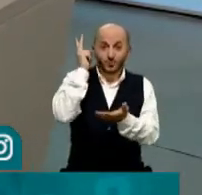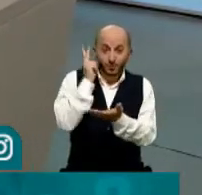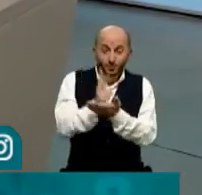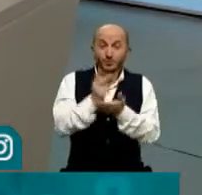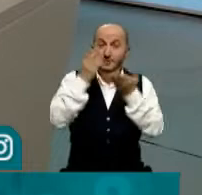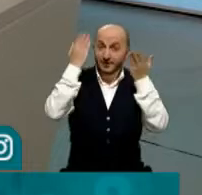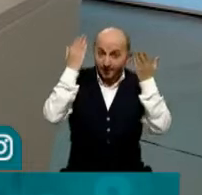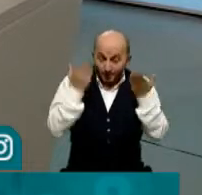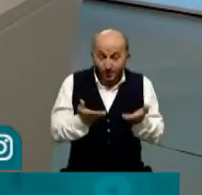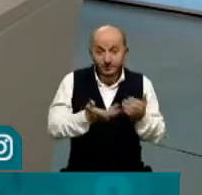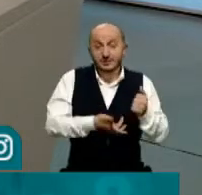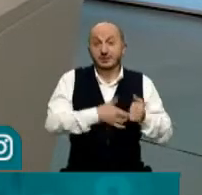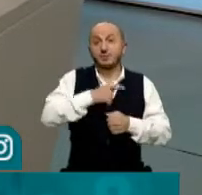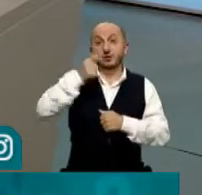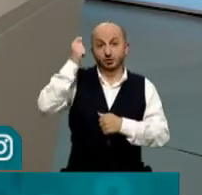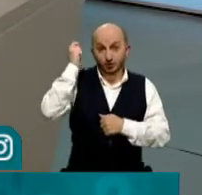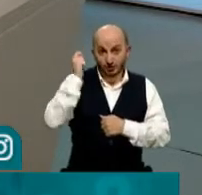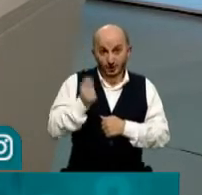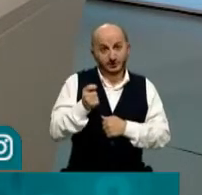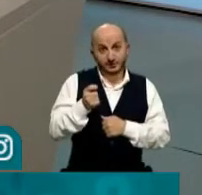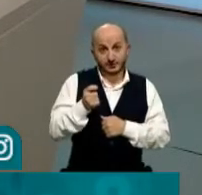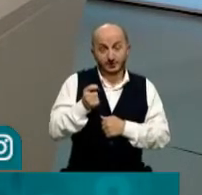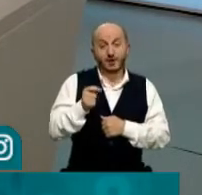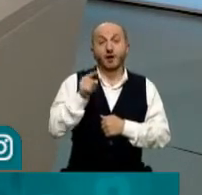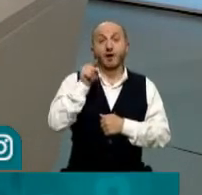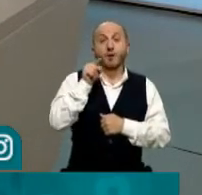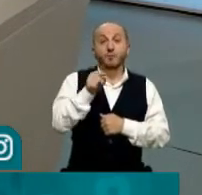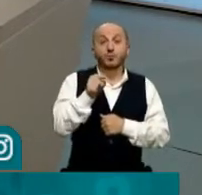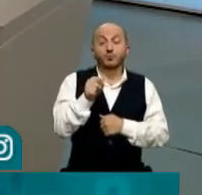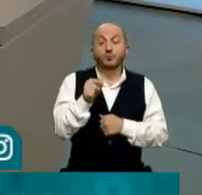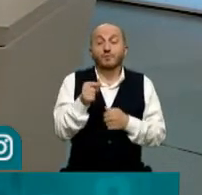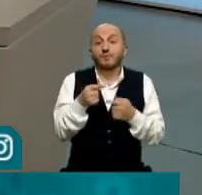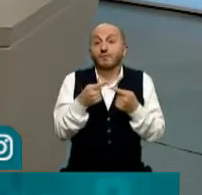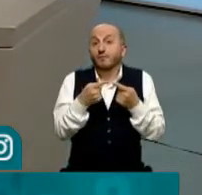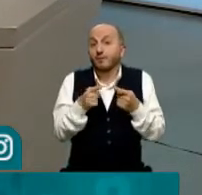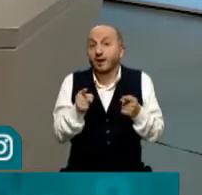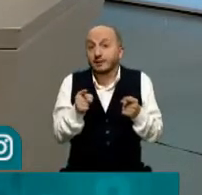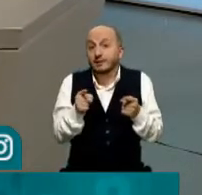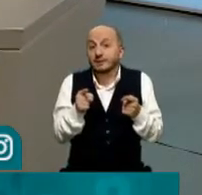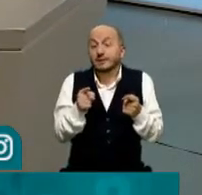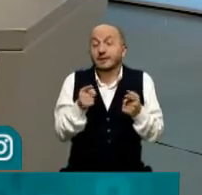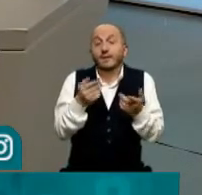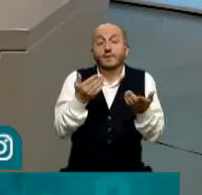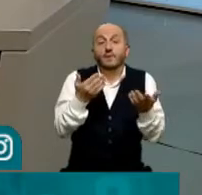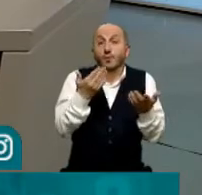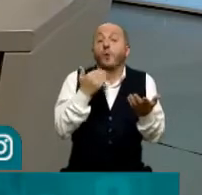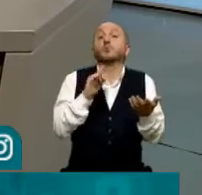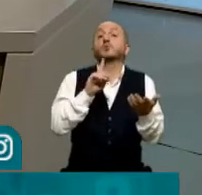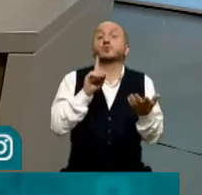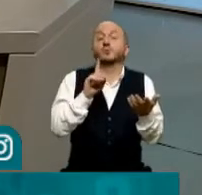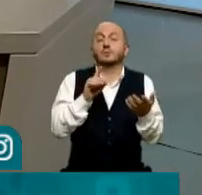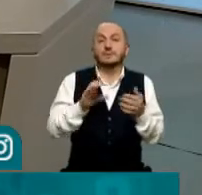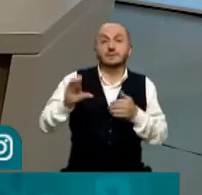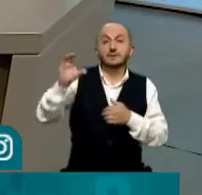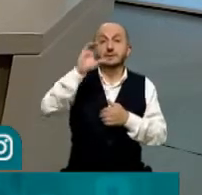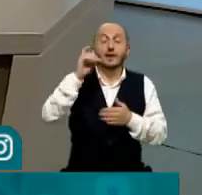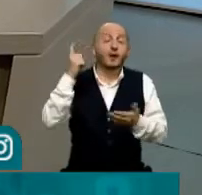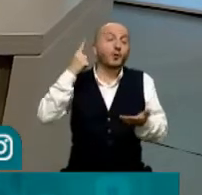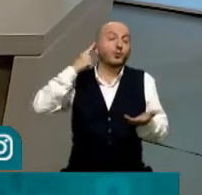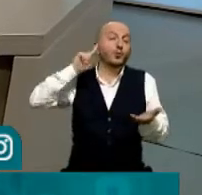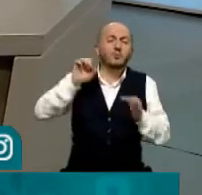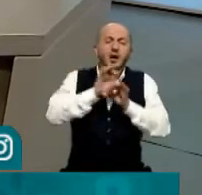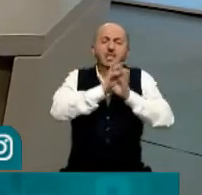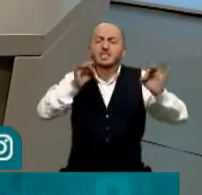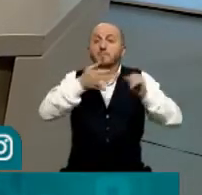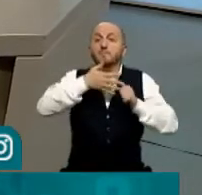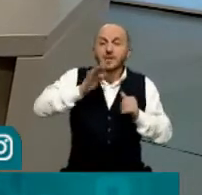etmesi de imanın şartıdır. Bunun istisnası yok mudur? Elbette ki İslam'ı duymayan, hiç